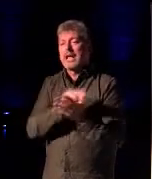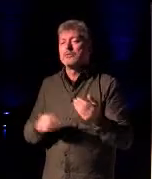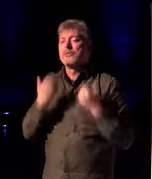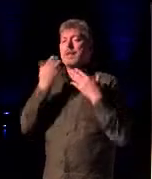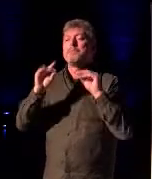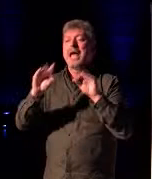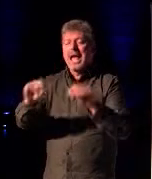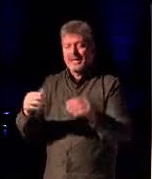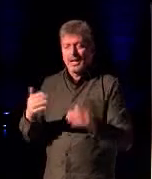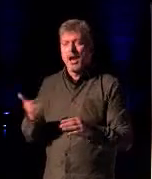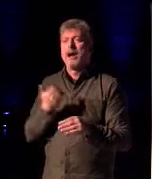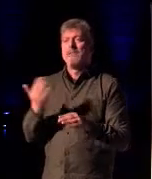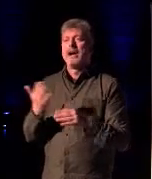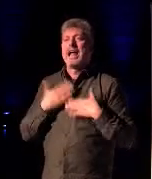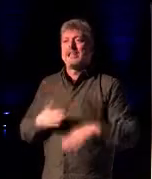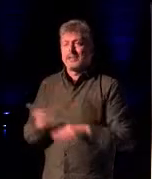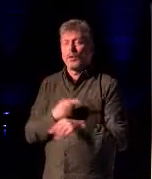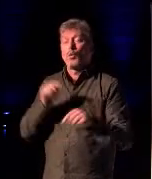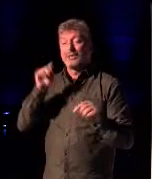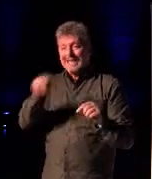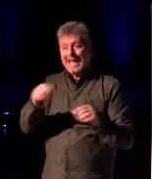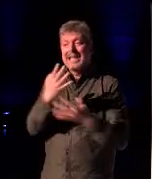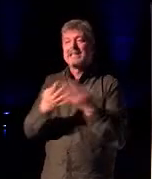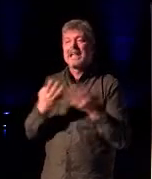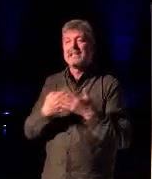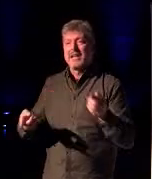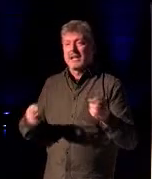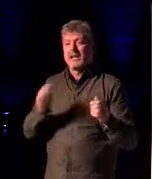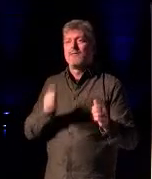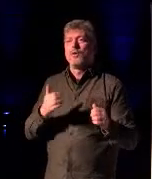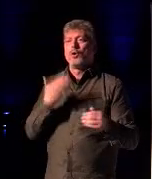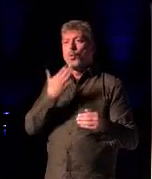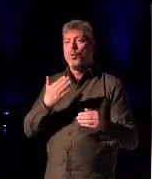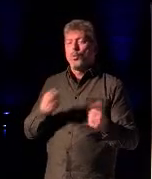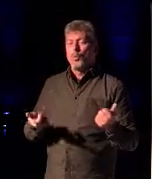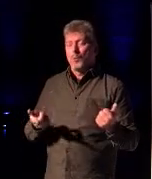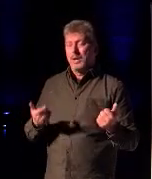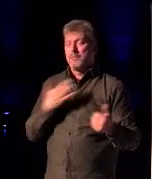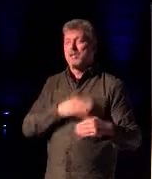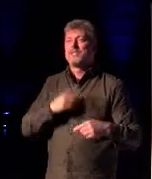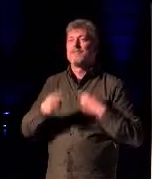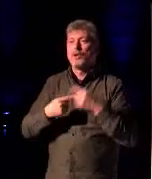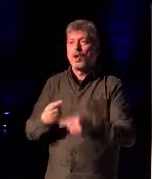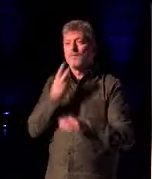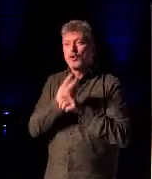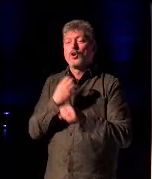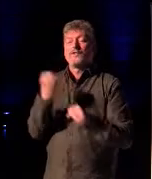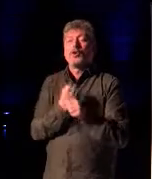helsetjenesten. Og det forsøker vi å jobbe med i nettverkene for god pasientforløp. Tusen takk for oppmerksomheten.